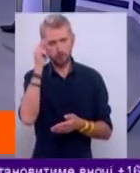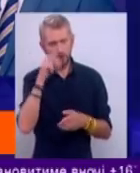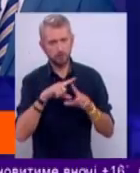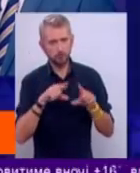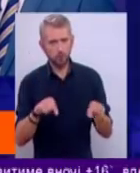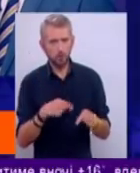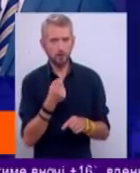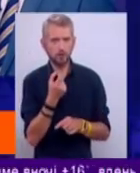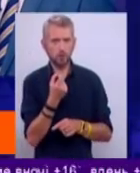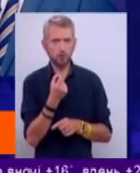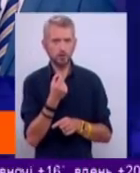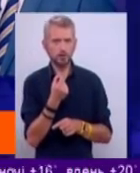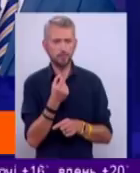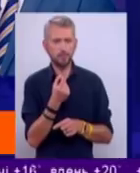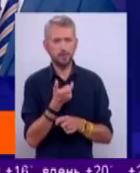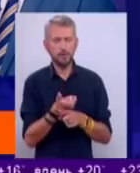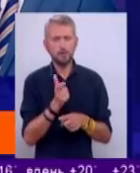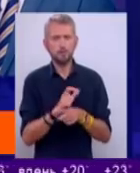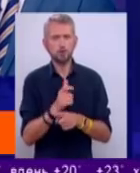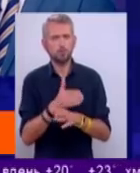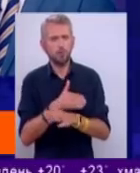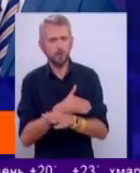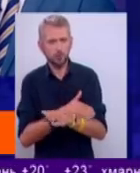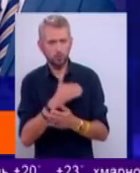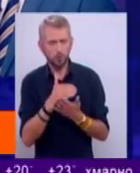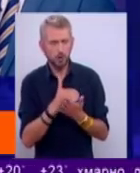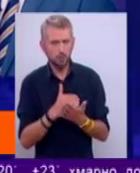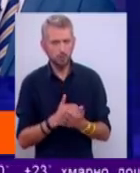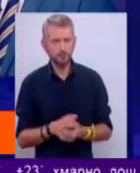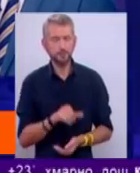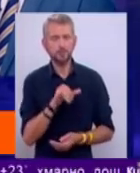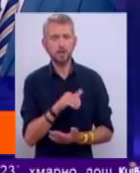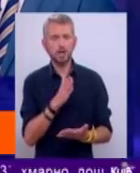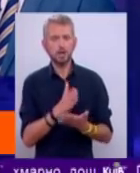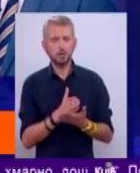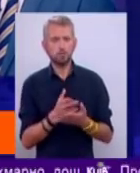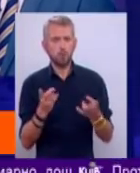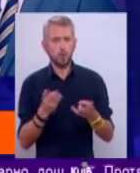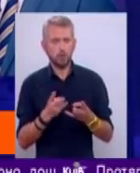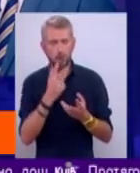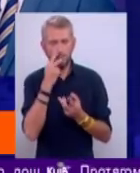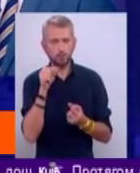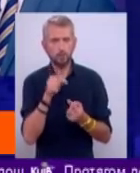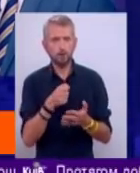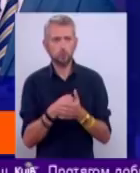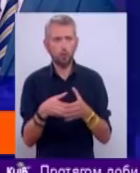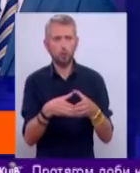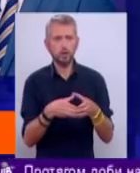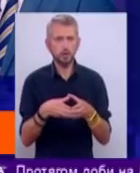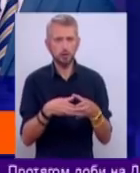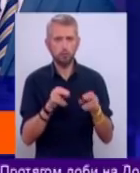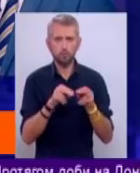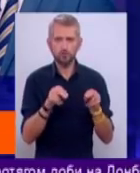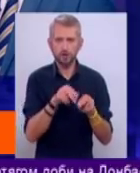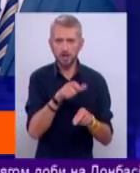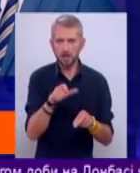школі трошки з більш там повільною програмою. У них є потреба адаптуватися до колективу